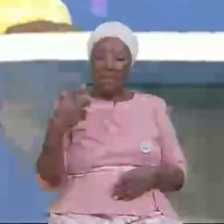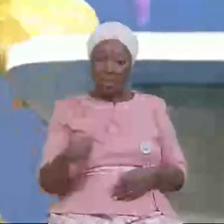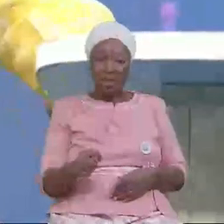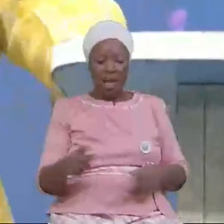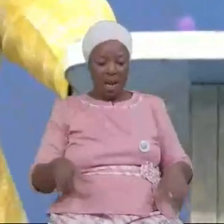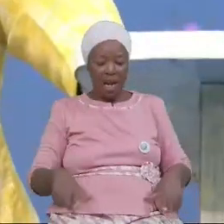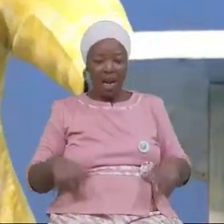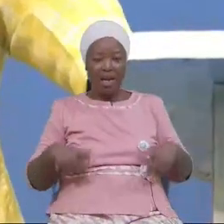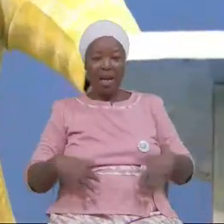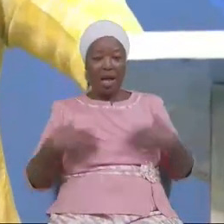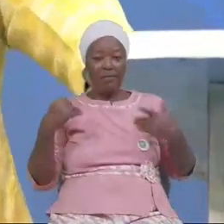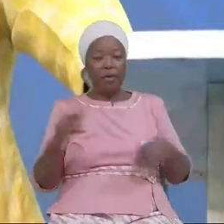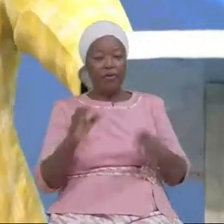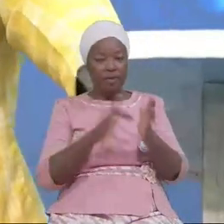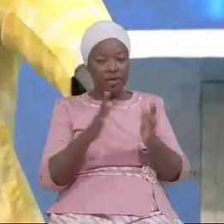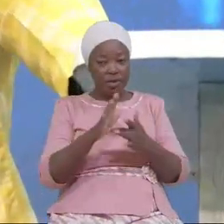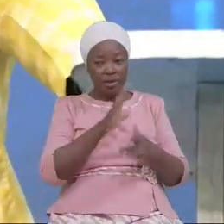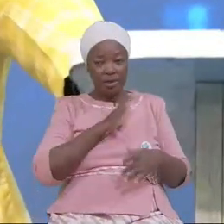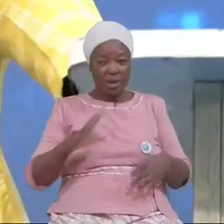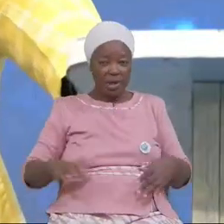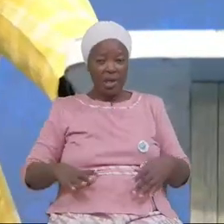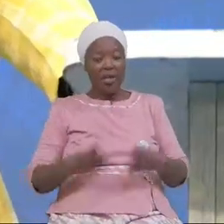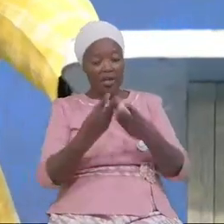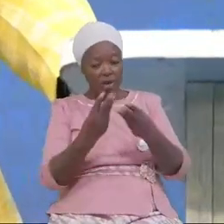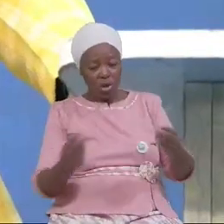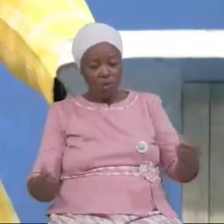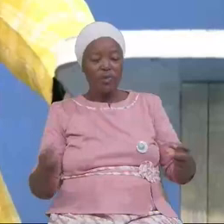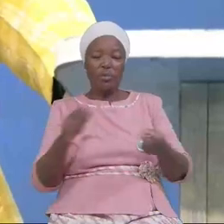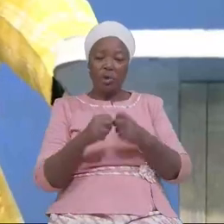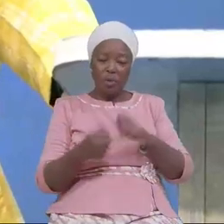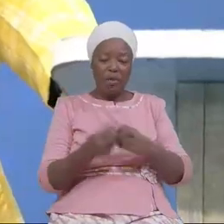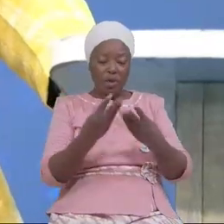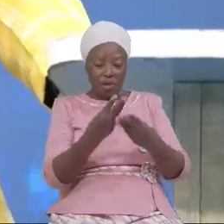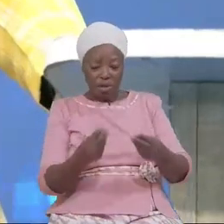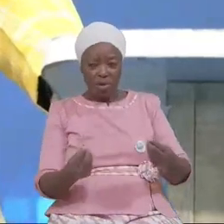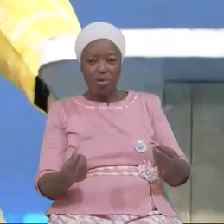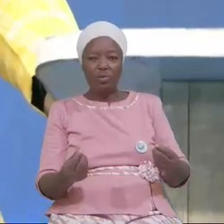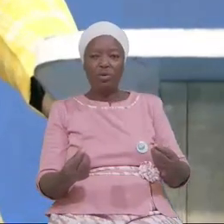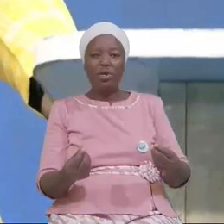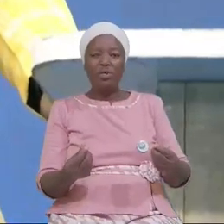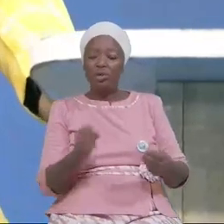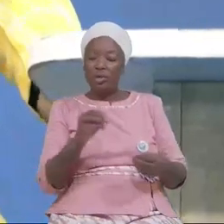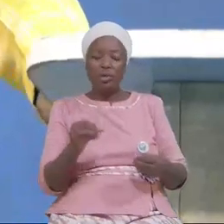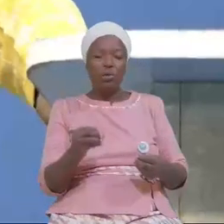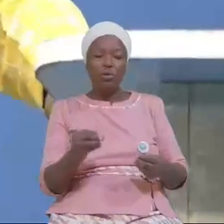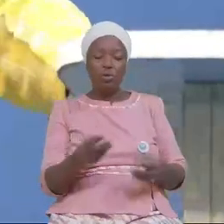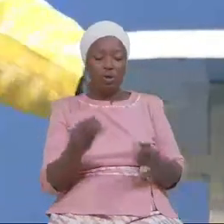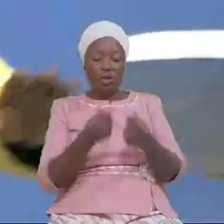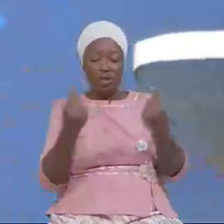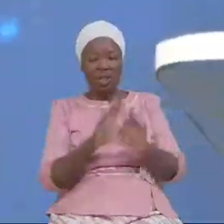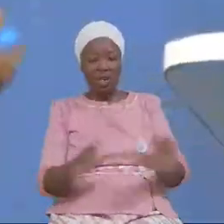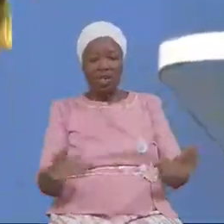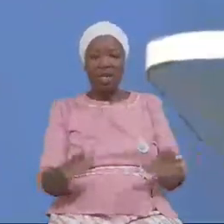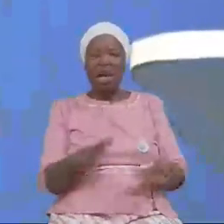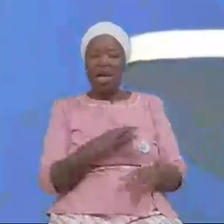et la vie de Jésus, une vie sans tache, une vie sans péché, une vie blanche,